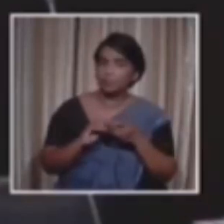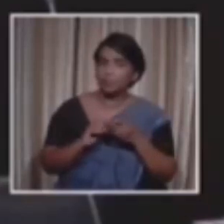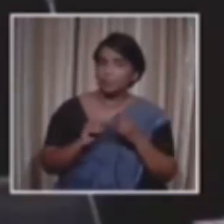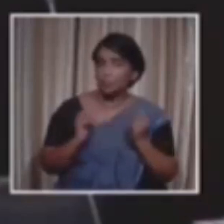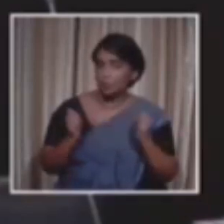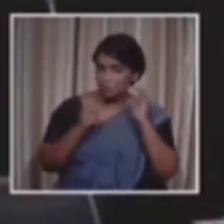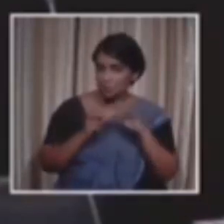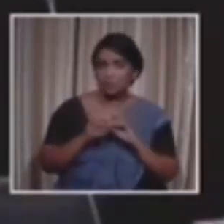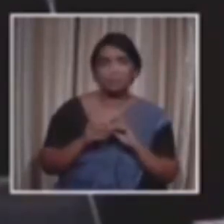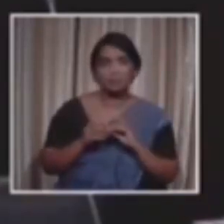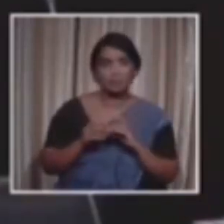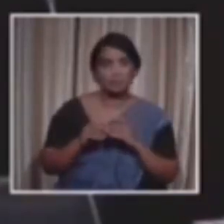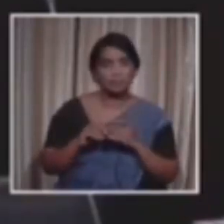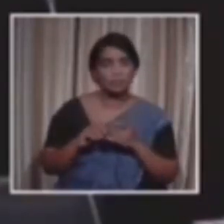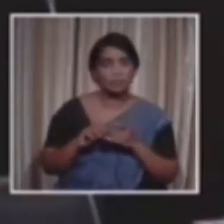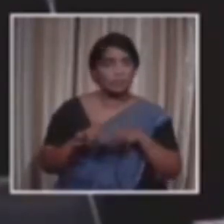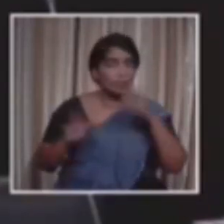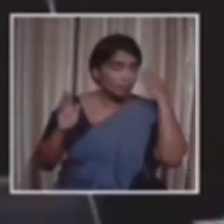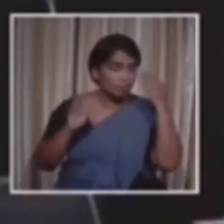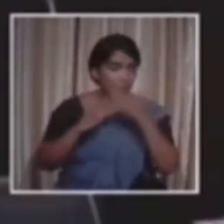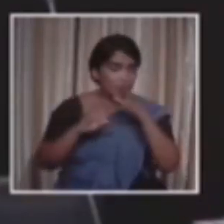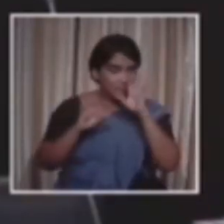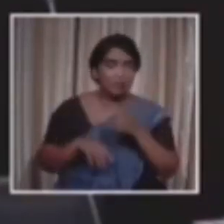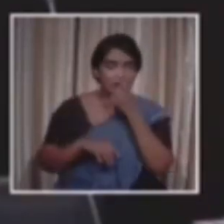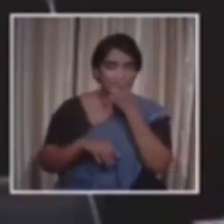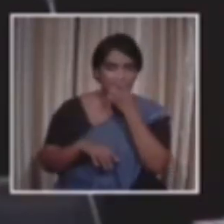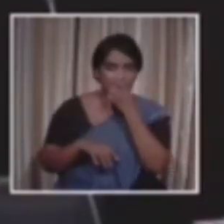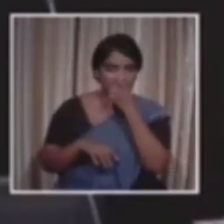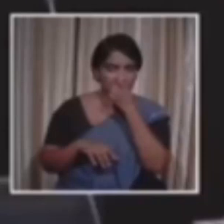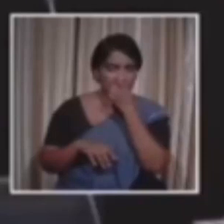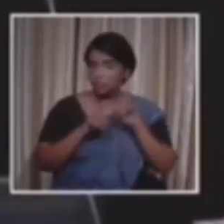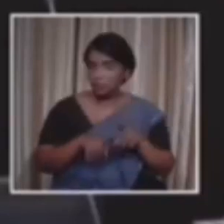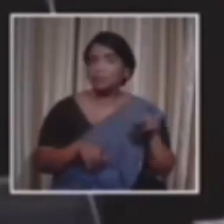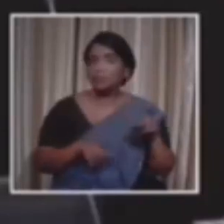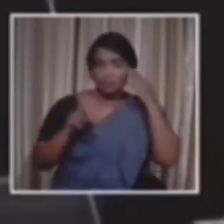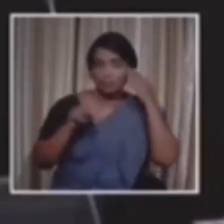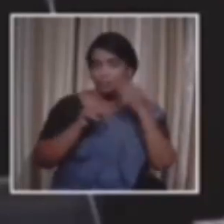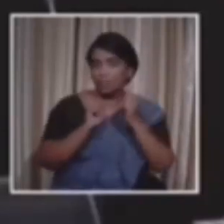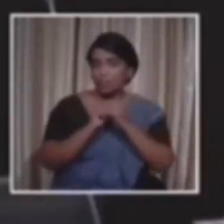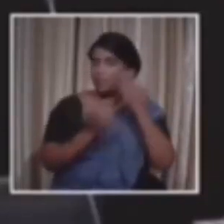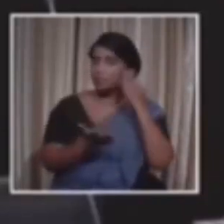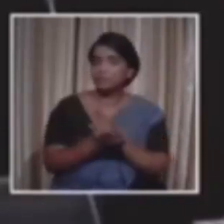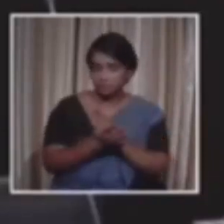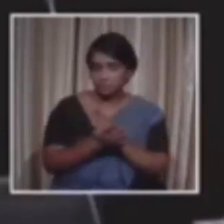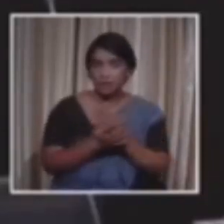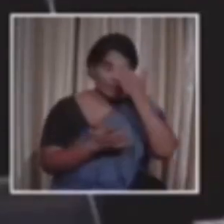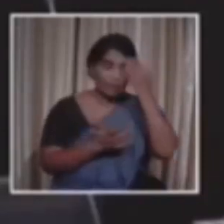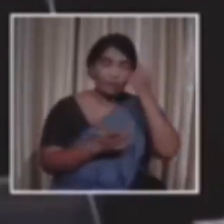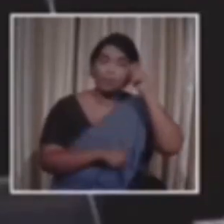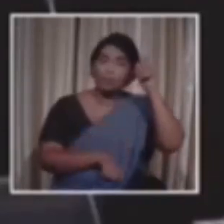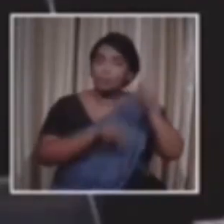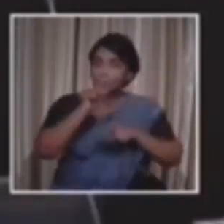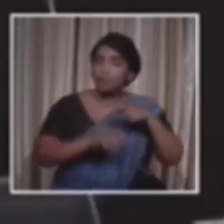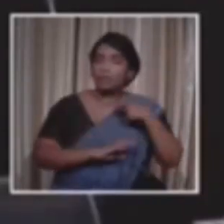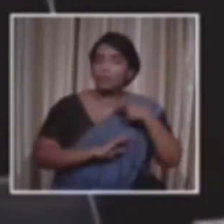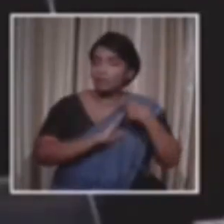எப்படி நாங்கள் முழுமையான மனத்துடன் இந்த பொருளாதார சிக்கலுக்கு உதவ முடியும்? தமிழ் மக்கள் தாங்களும் இந்த நாட்டின் ஒரு பிரஜைகளாக